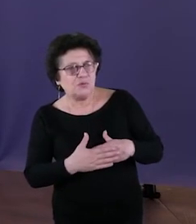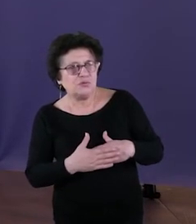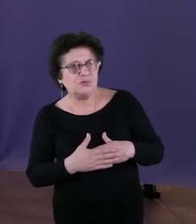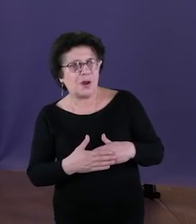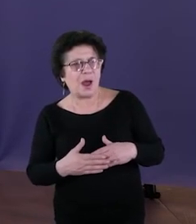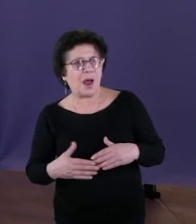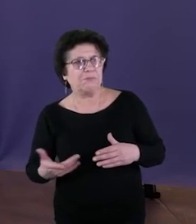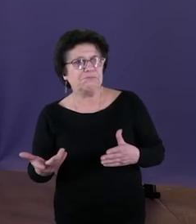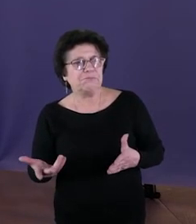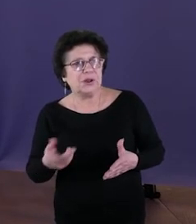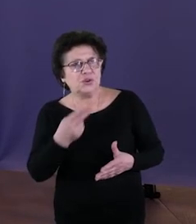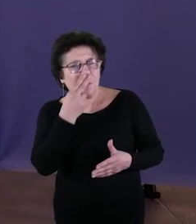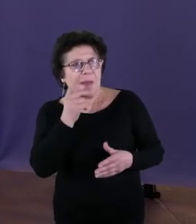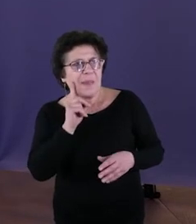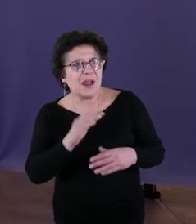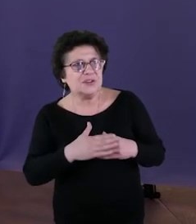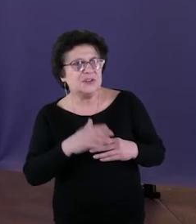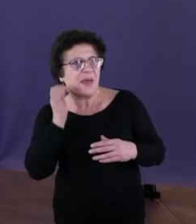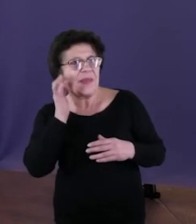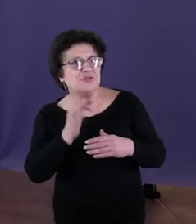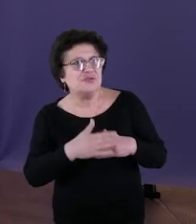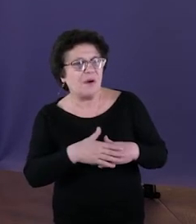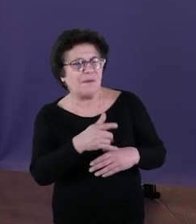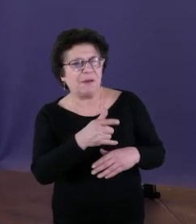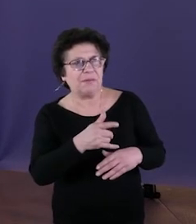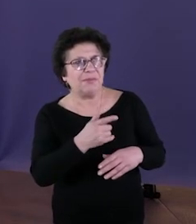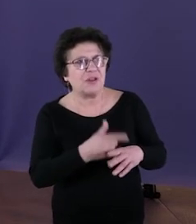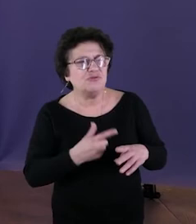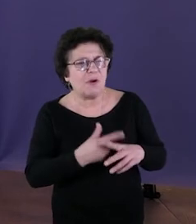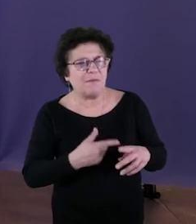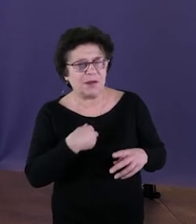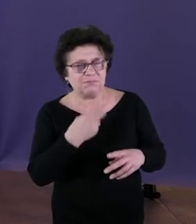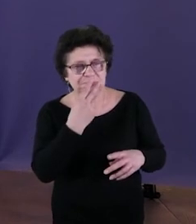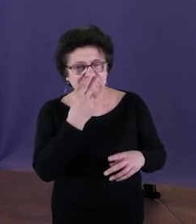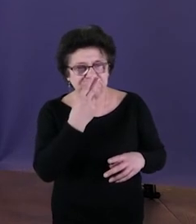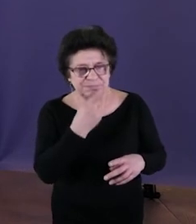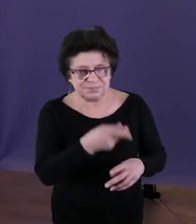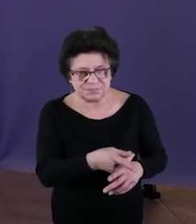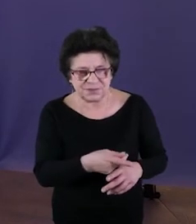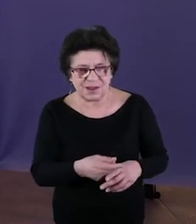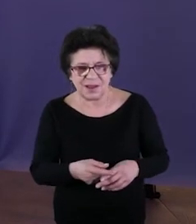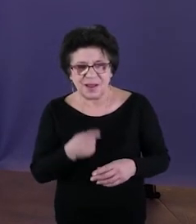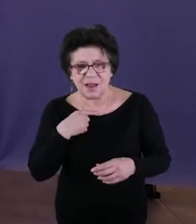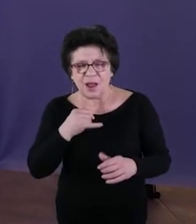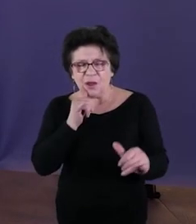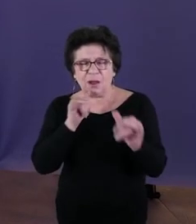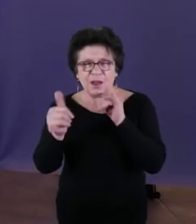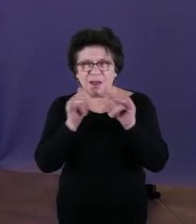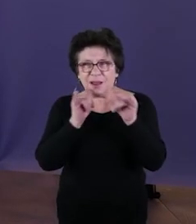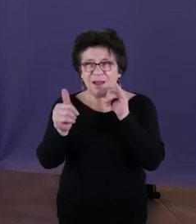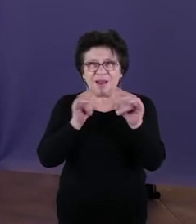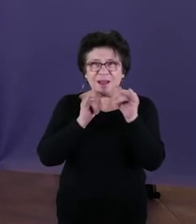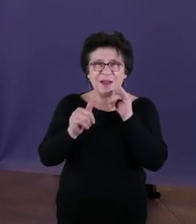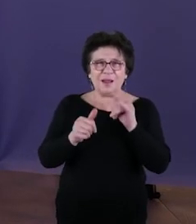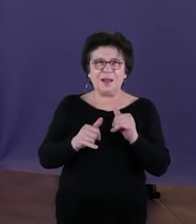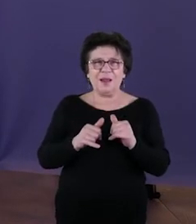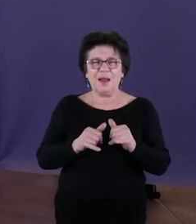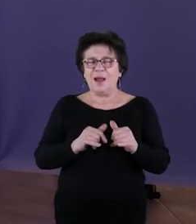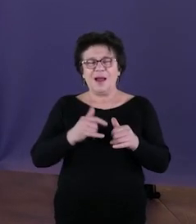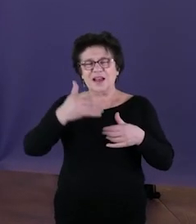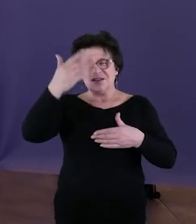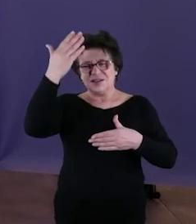i wtedy za tej zasłony z gazy wyszli właśnie dokładnie wyszła i teście